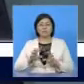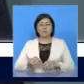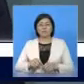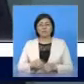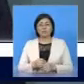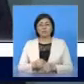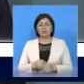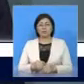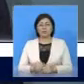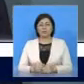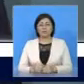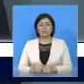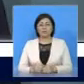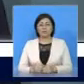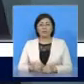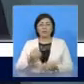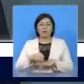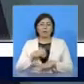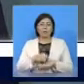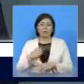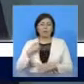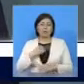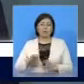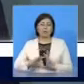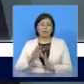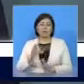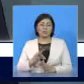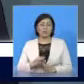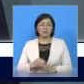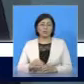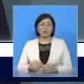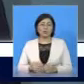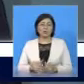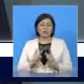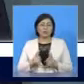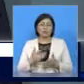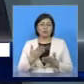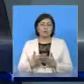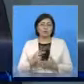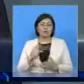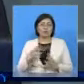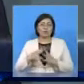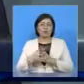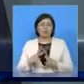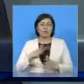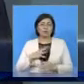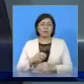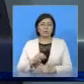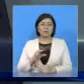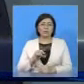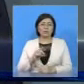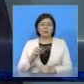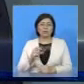жарқыдан бастап әкімдері сайлау деген. Осы күні кеше біз 2 округті барып қайттық. Ақай, Сарқаудада